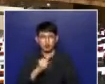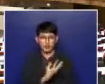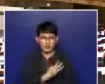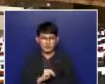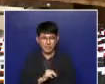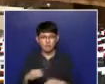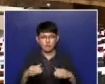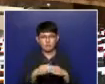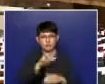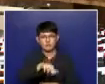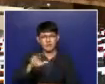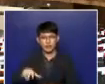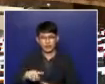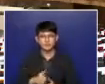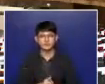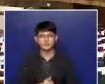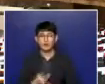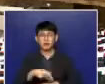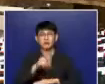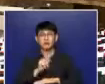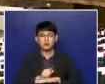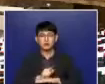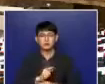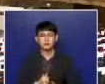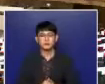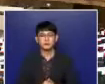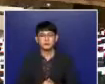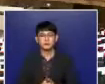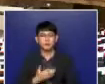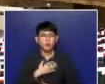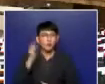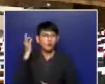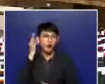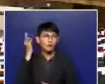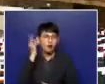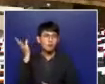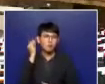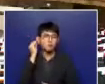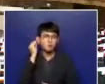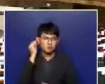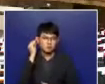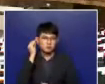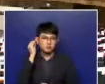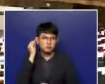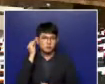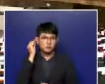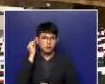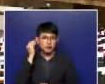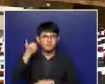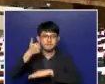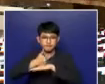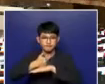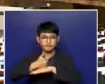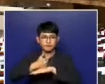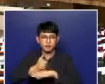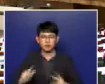โฮฟเวลโฮเวลโฮเวลบางคนเรียกโฮเวรเนี่ยนะเมื่อไหร่มันจะทำักทีก็เช่นเดียวกันน่ะคนฝั่งธนรู้สึกว่าเป็นลูกเมียน้อย